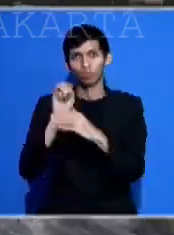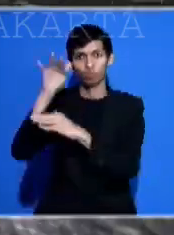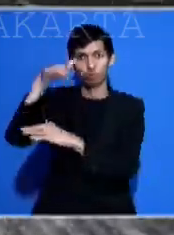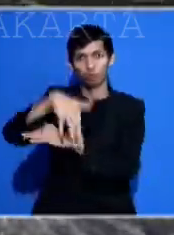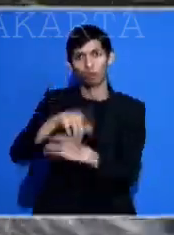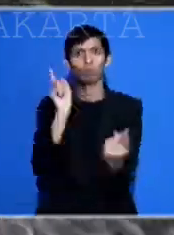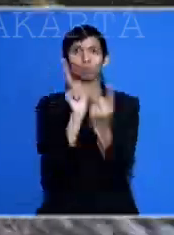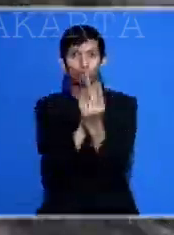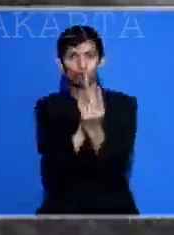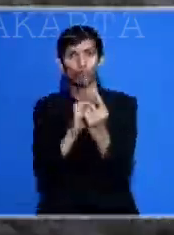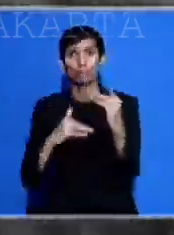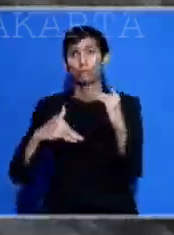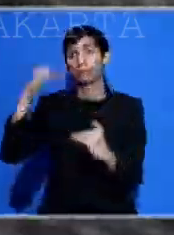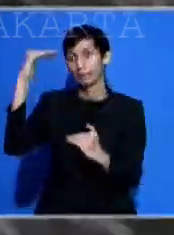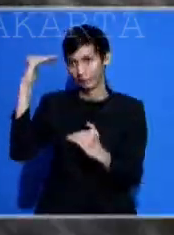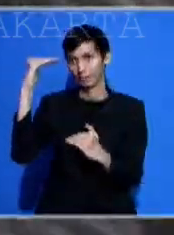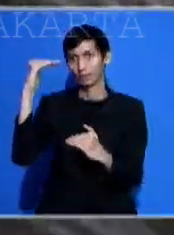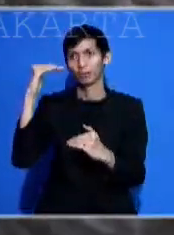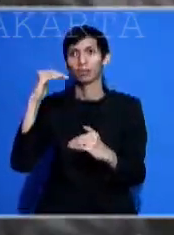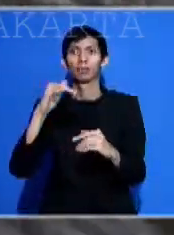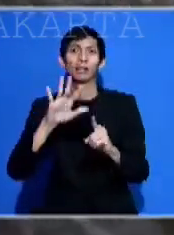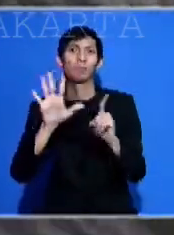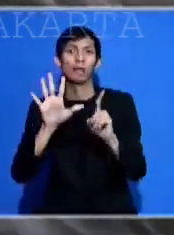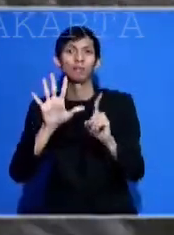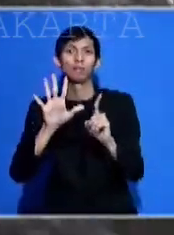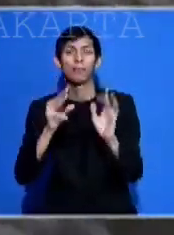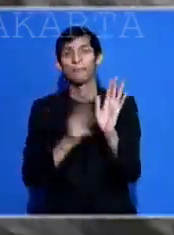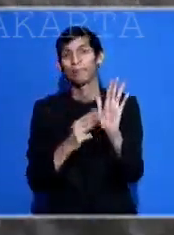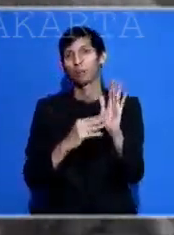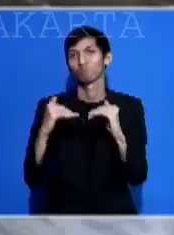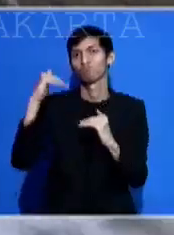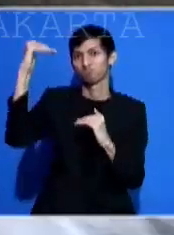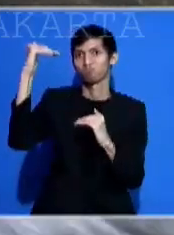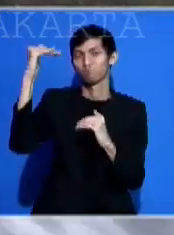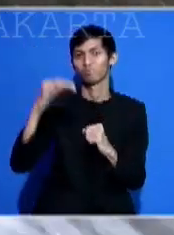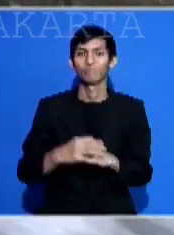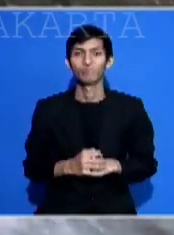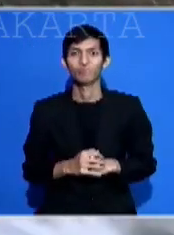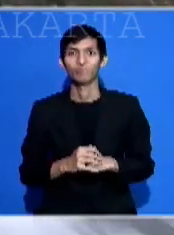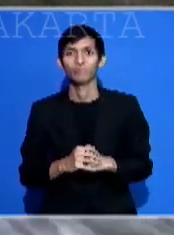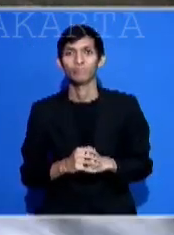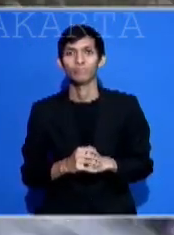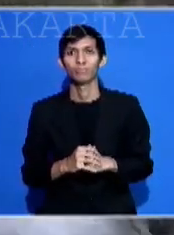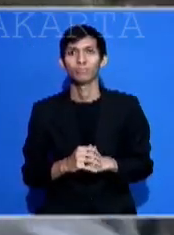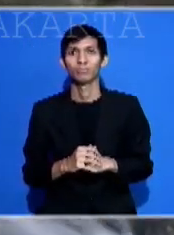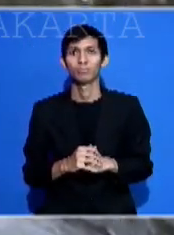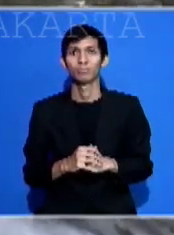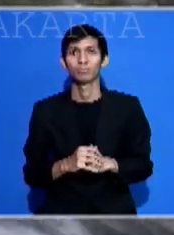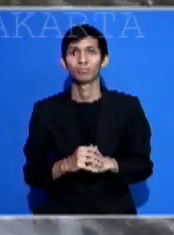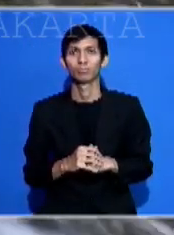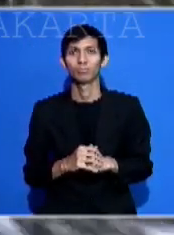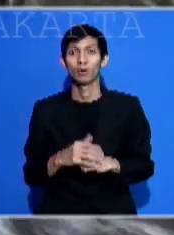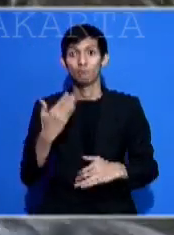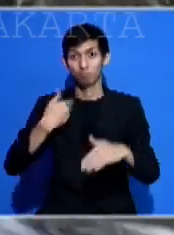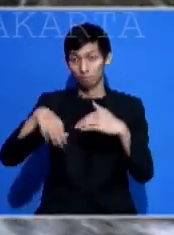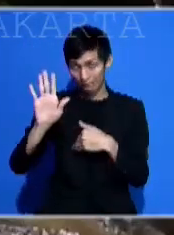utukawis sedasanan meter. Menawi jujukan wisata ingkang kawastanan grojogan, padatan toyanipun grojog saking sanginggiling paraden,